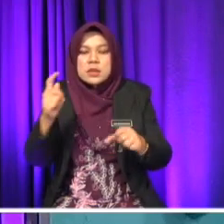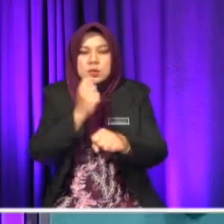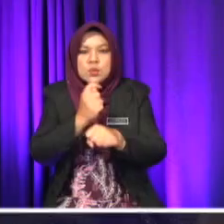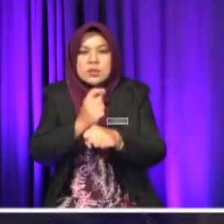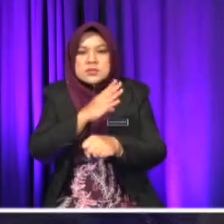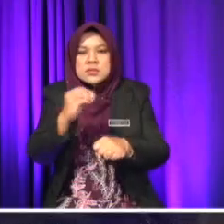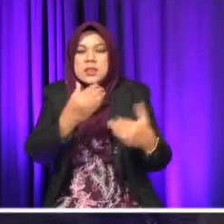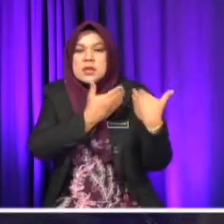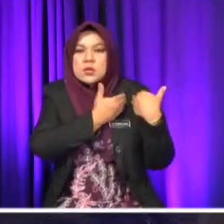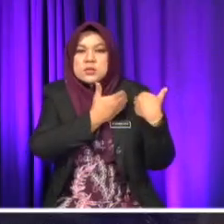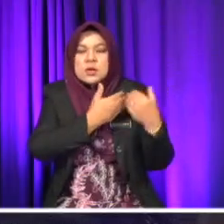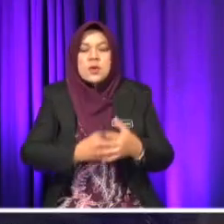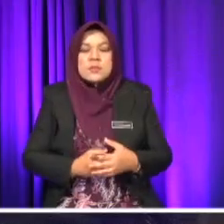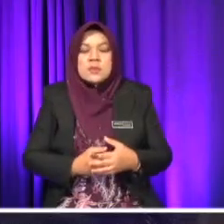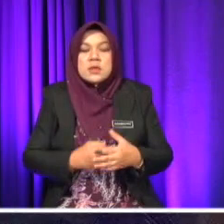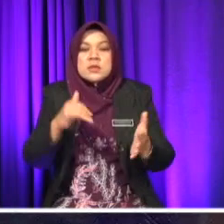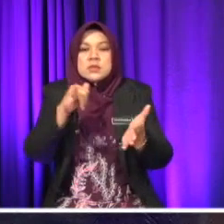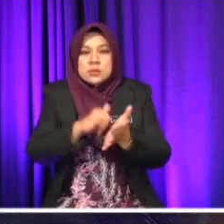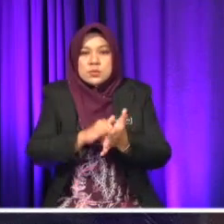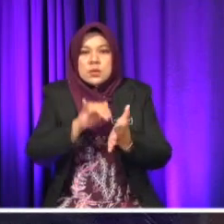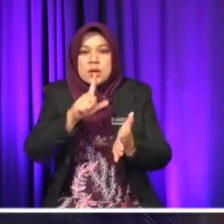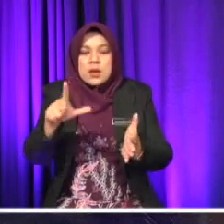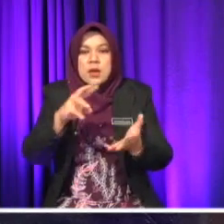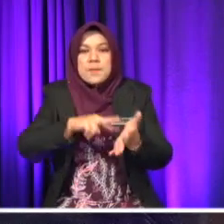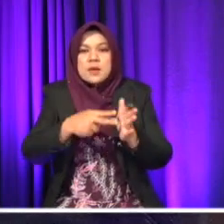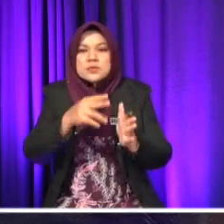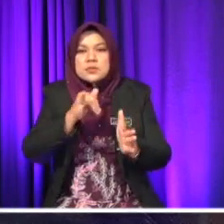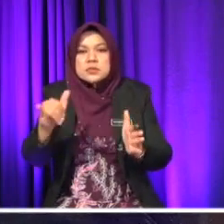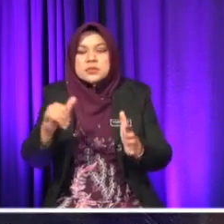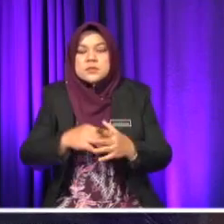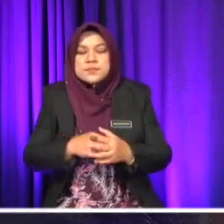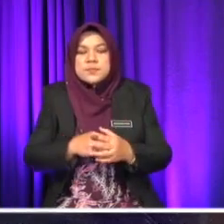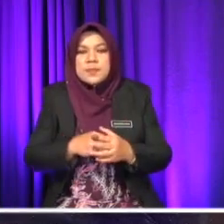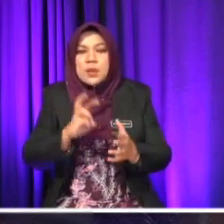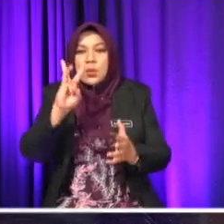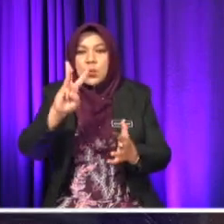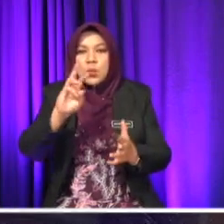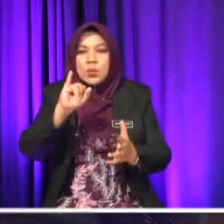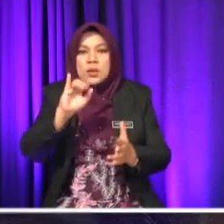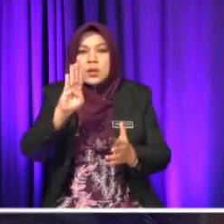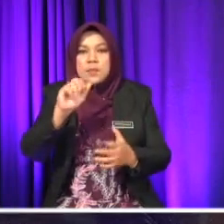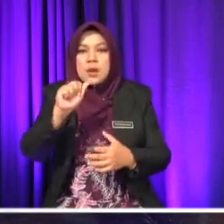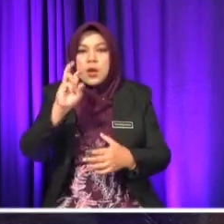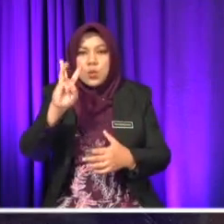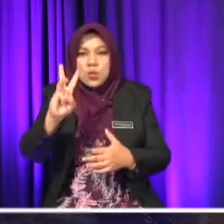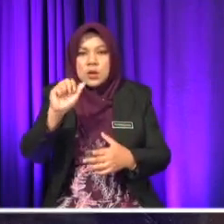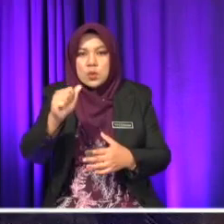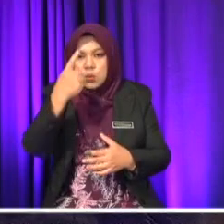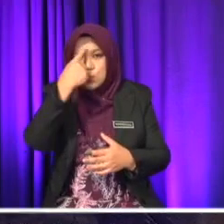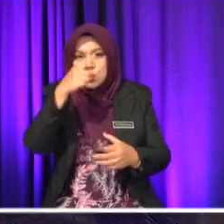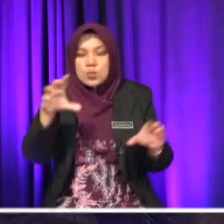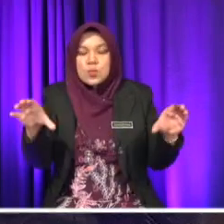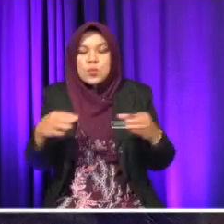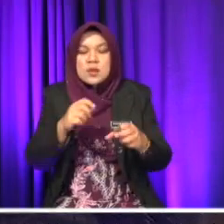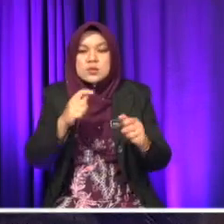jawab dengan kata anu Wibawa di mana kita bau satu keterampilan yang tinggi untuk menyelesaikan sesuatu tugas